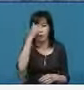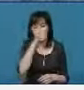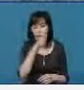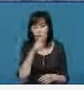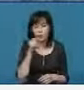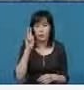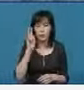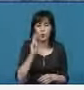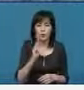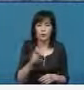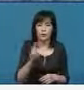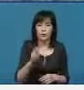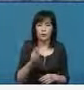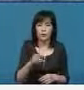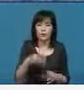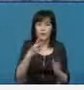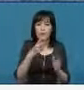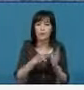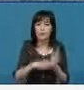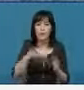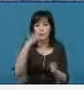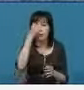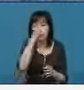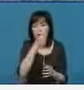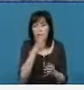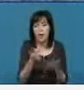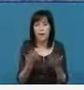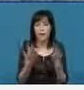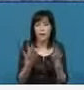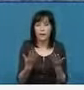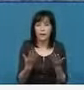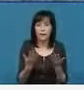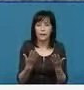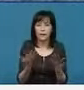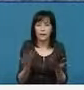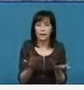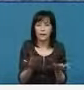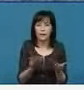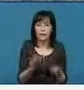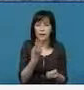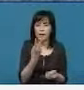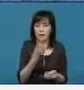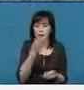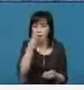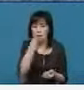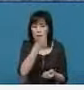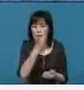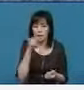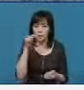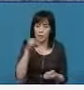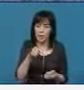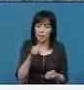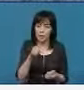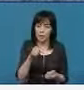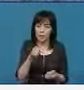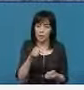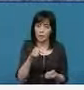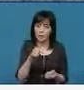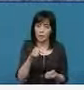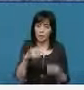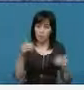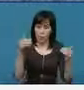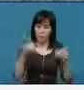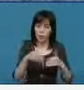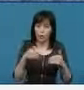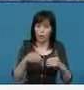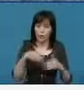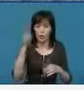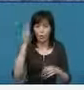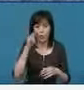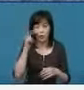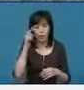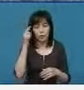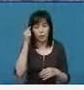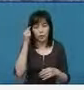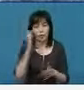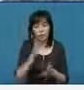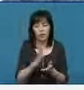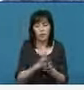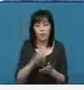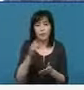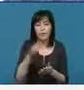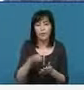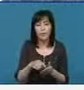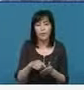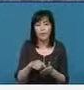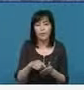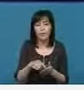оқысақ. 8 жыл қайда кетеді. Мынау 2 жыл екен. Осы 2 жылға барып түсейін дедім. Сөйтіп соған